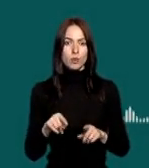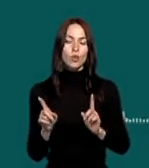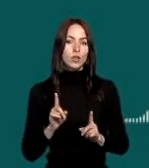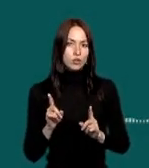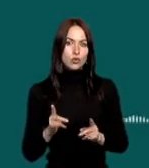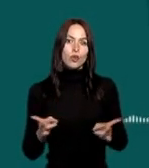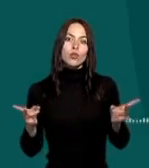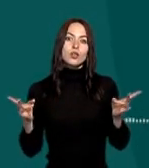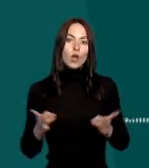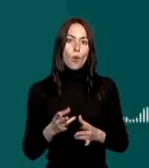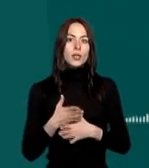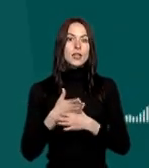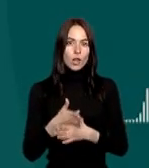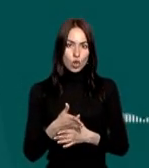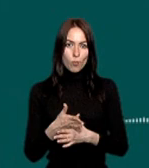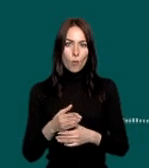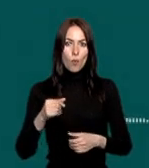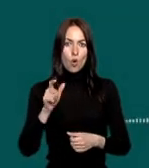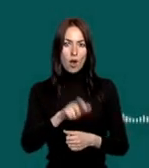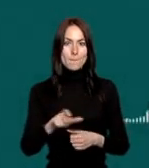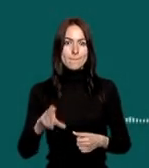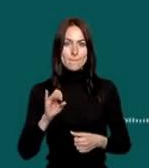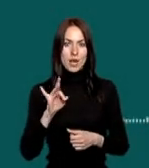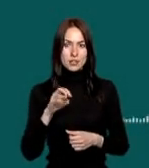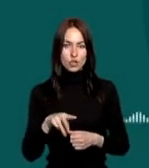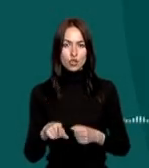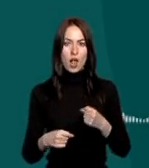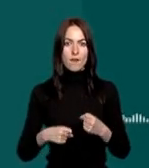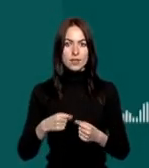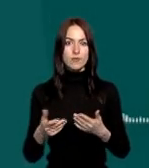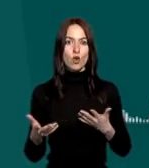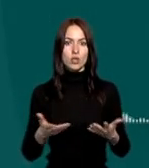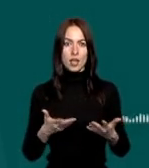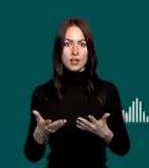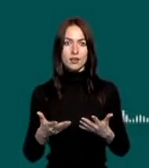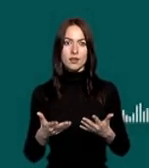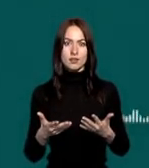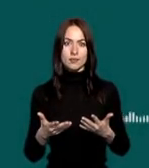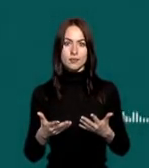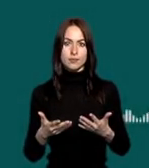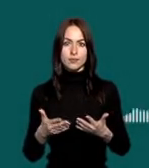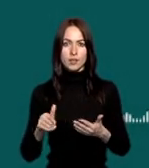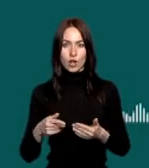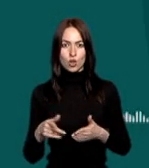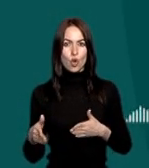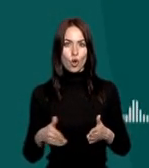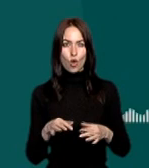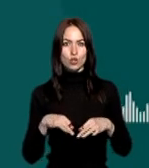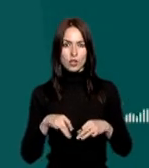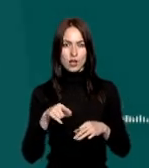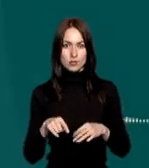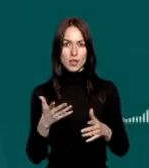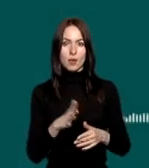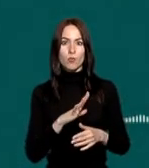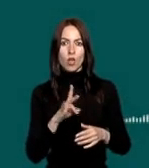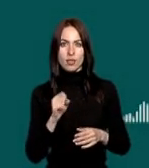необхідна допомога пасажирам автівок, які при дорожньо-транспортної пригоді, яка сталася на